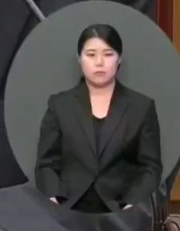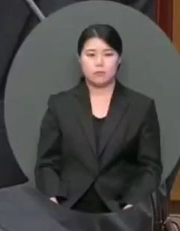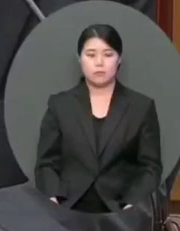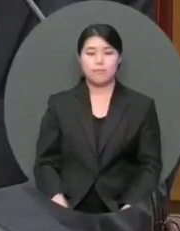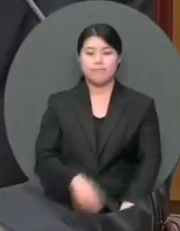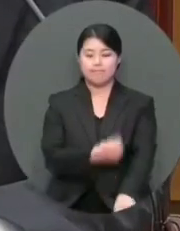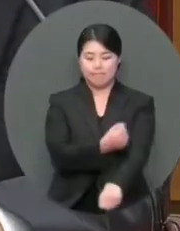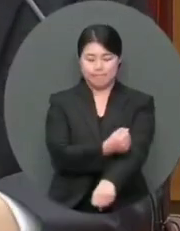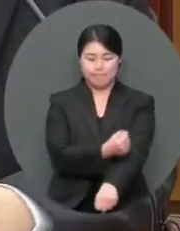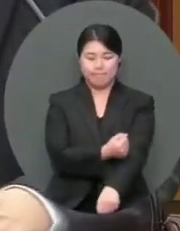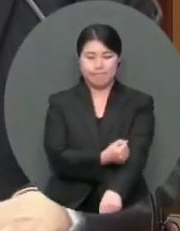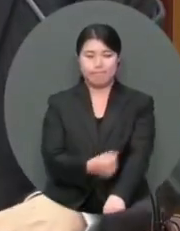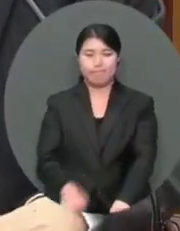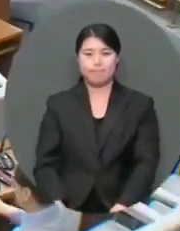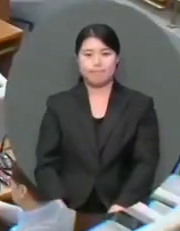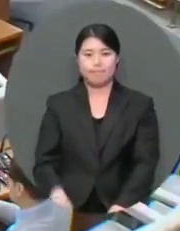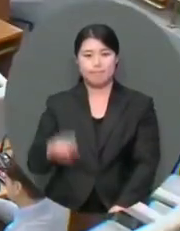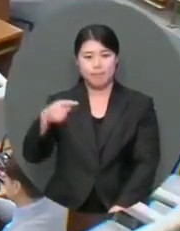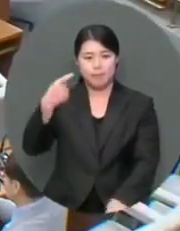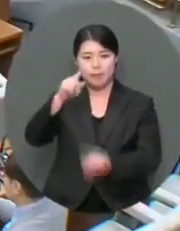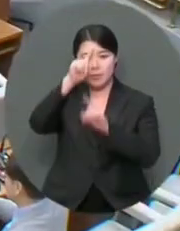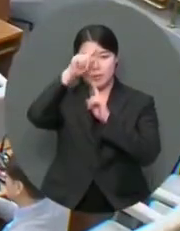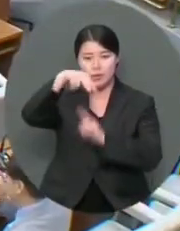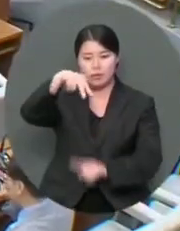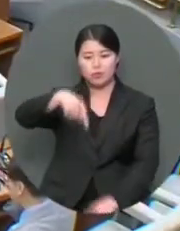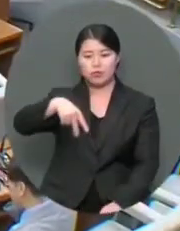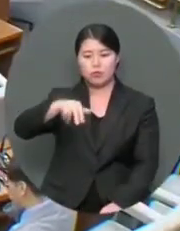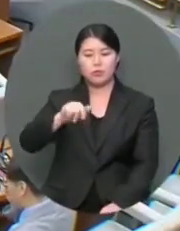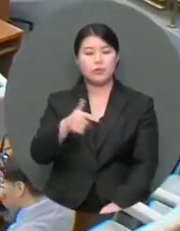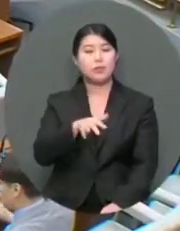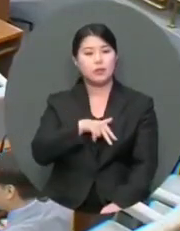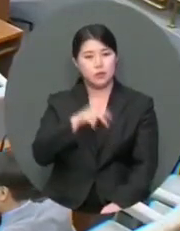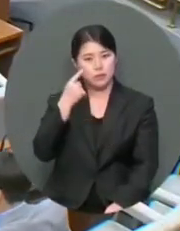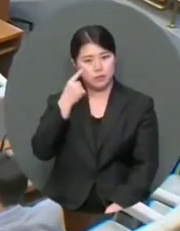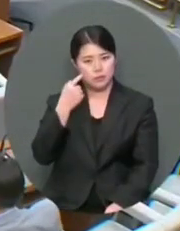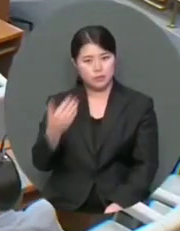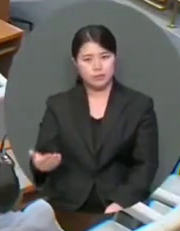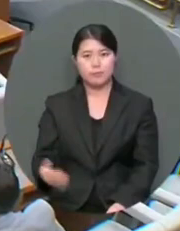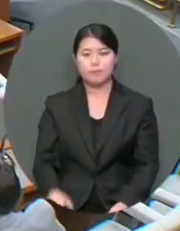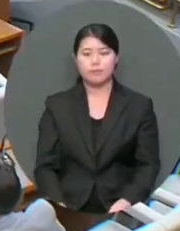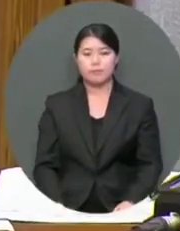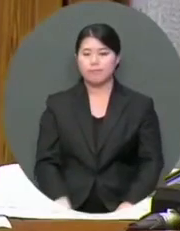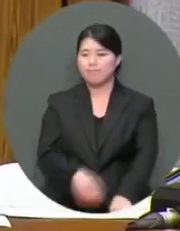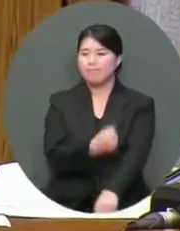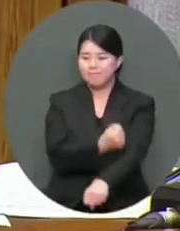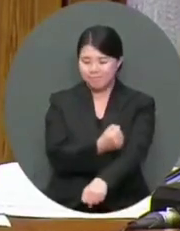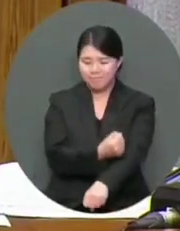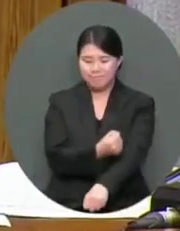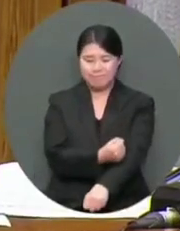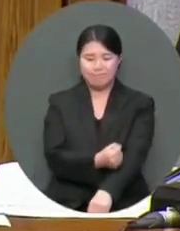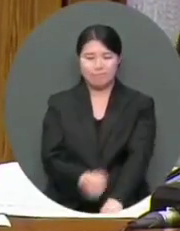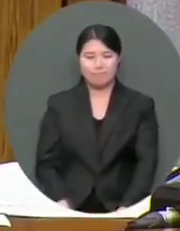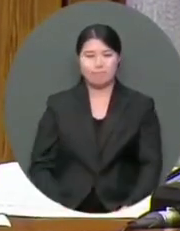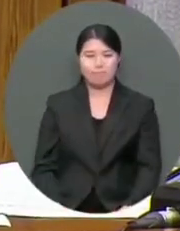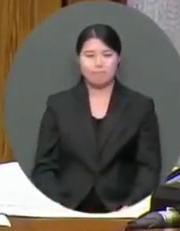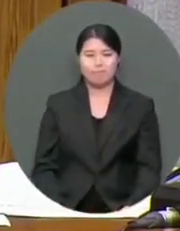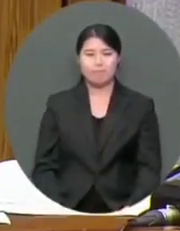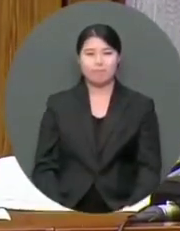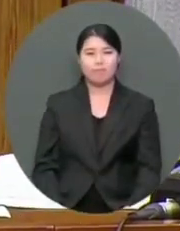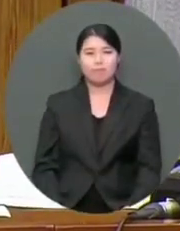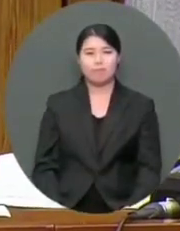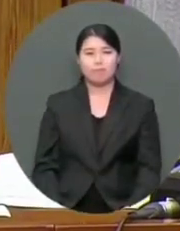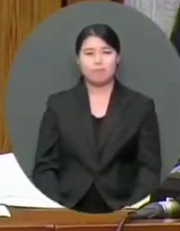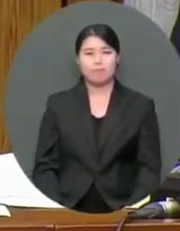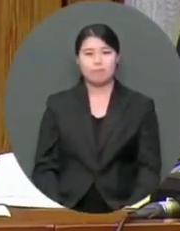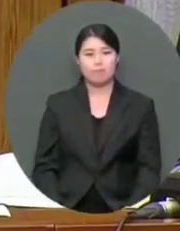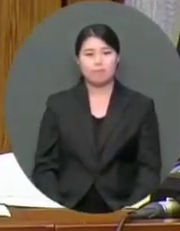예, 수고하셨습니다. 다음에 이수진 의원님 질의해 주시기 바랍니다. 네, 후보자님 고생 많으십니다. 그